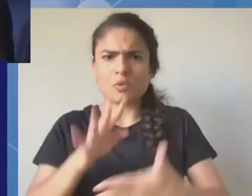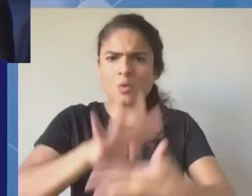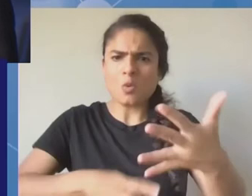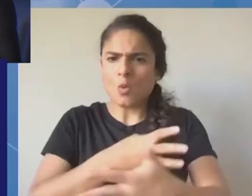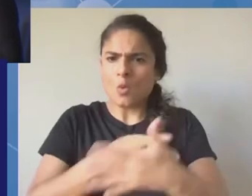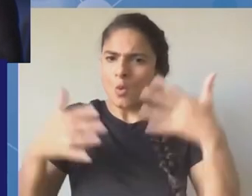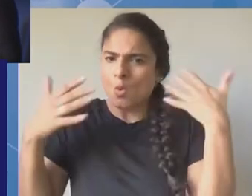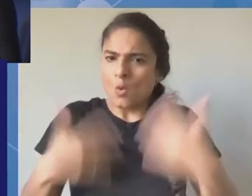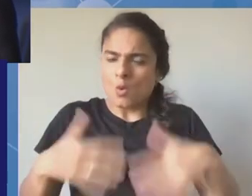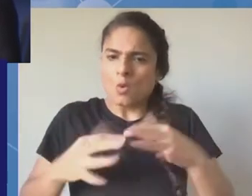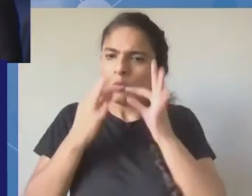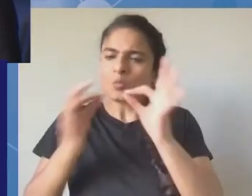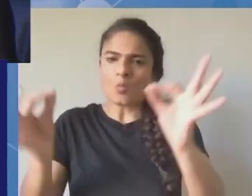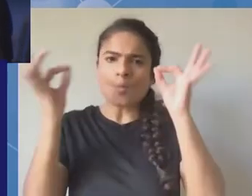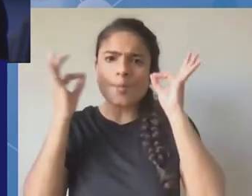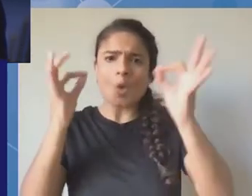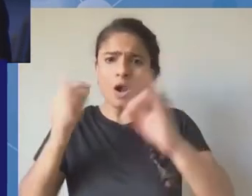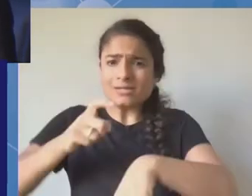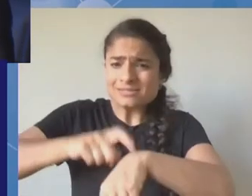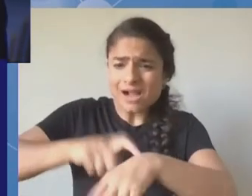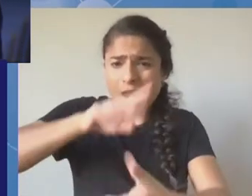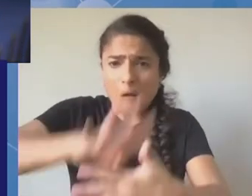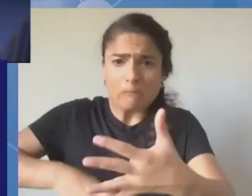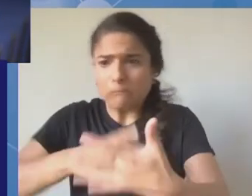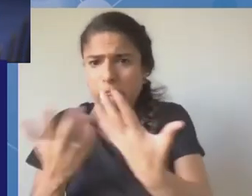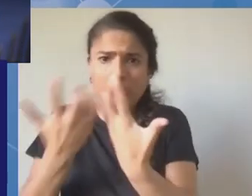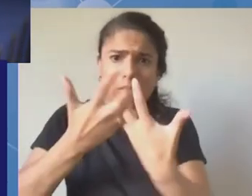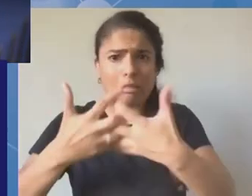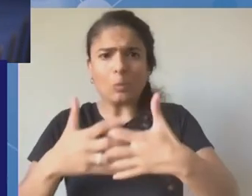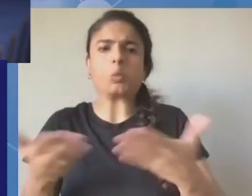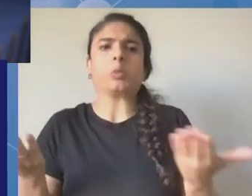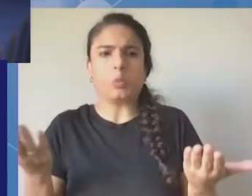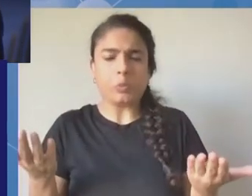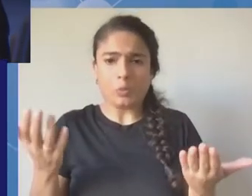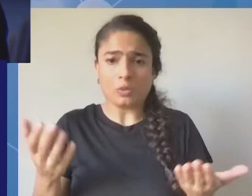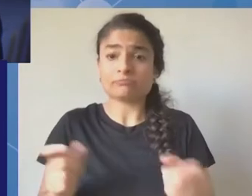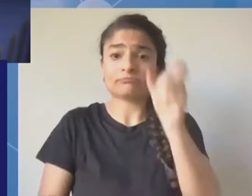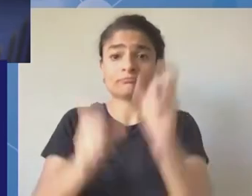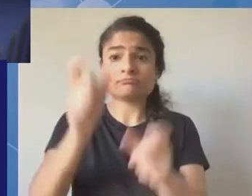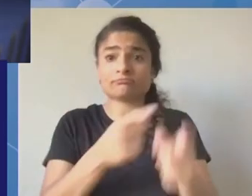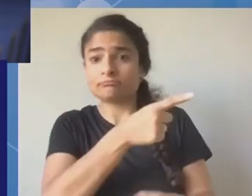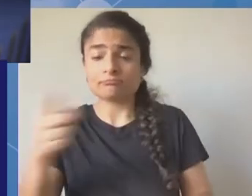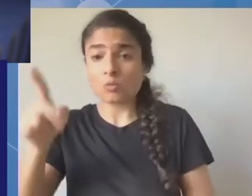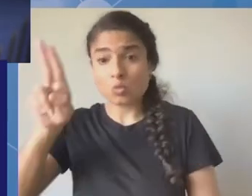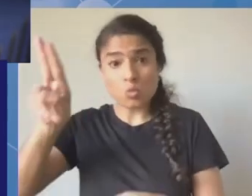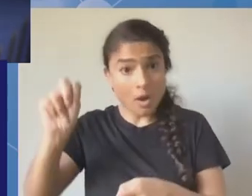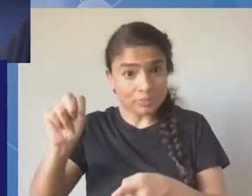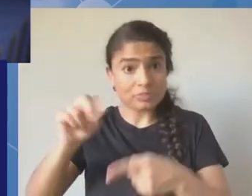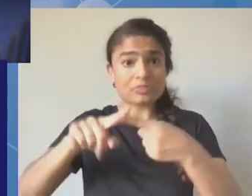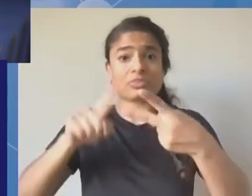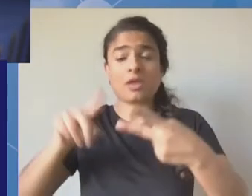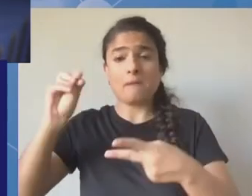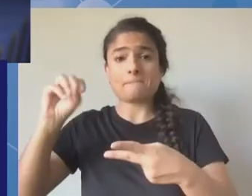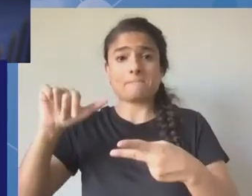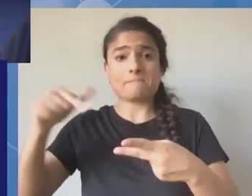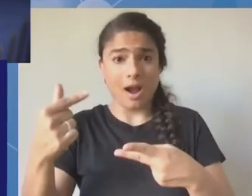国家作为主办国组织了这次峰会。我也感谢各大